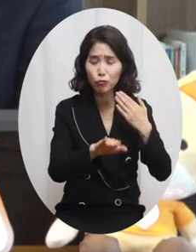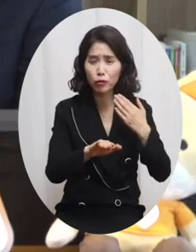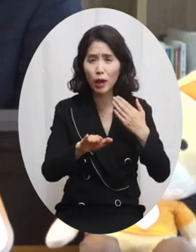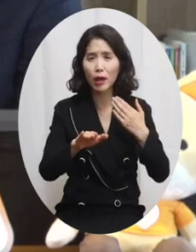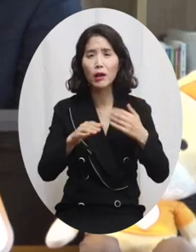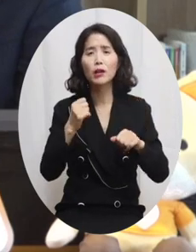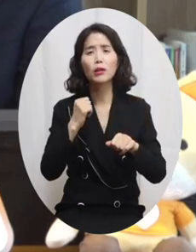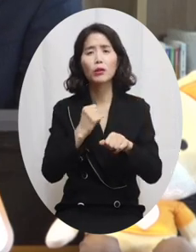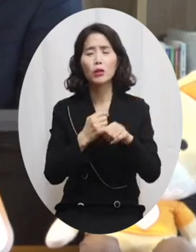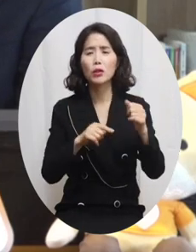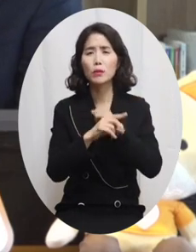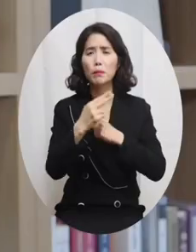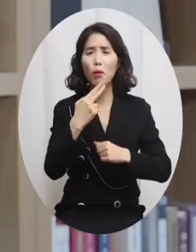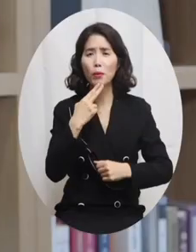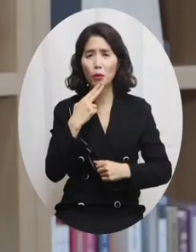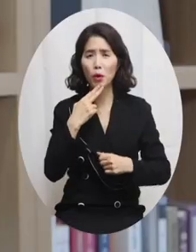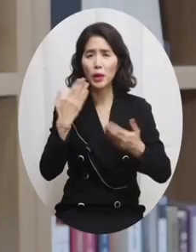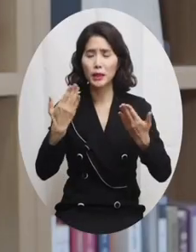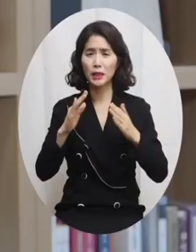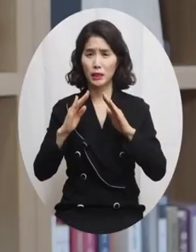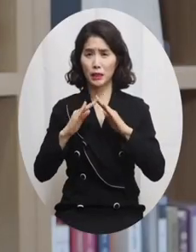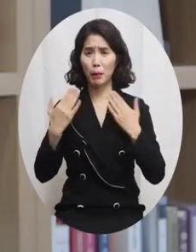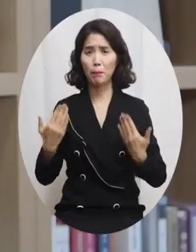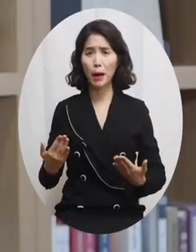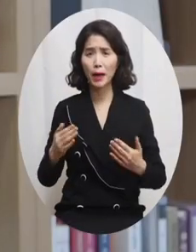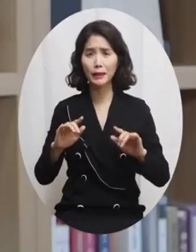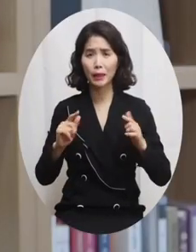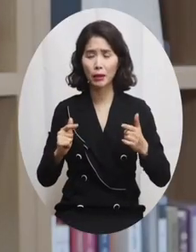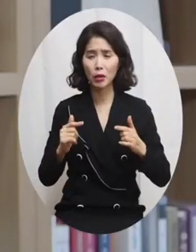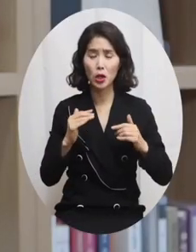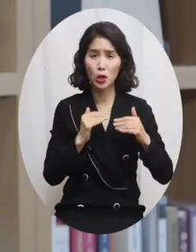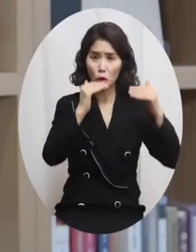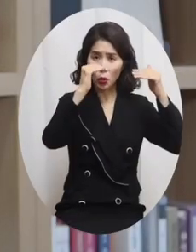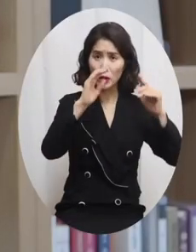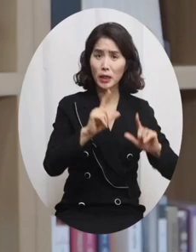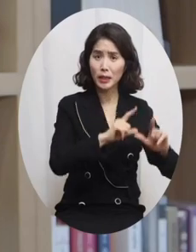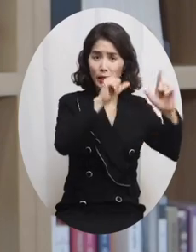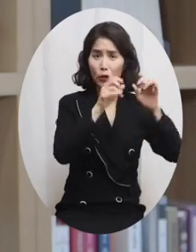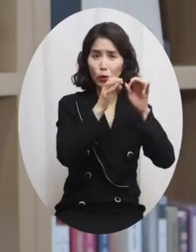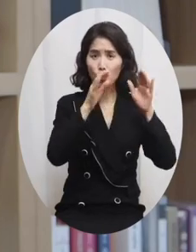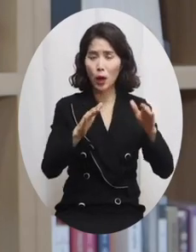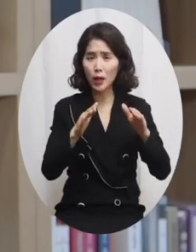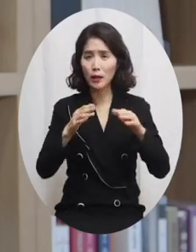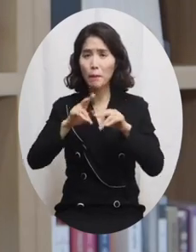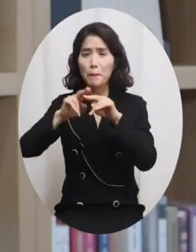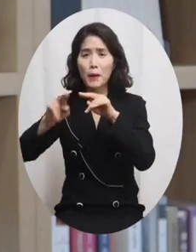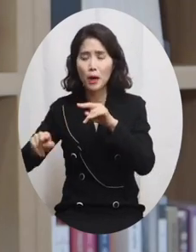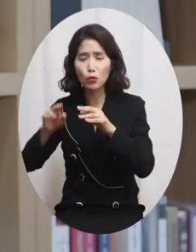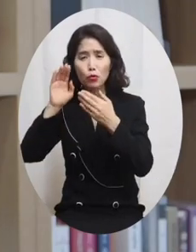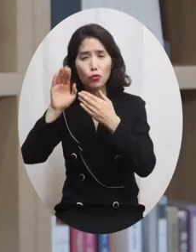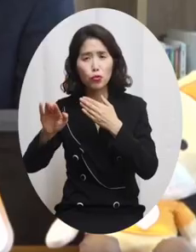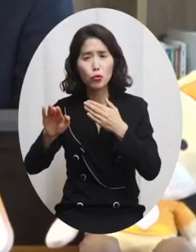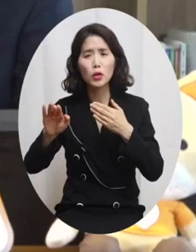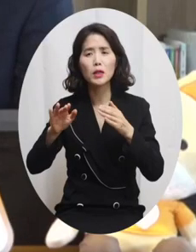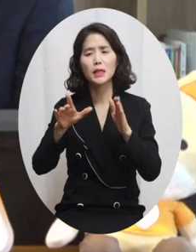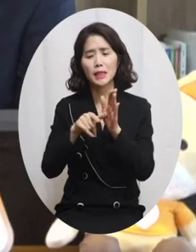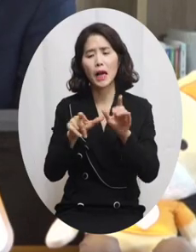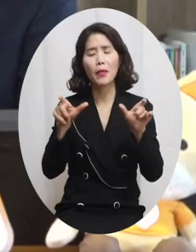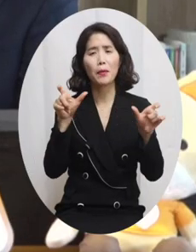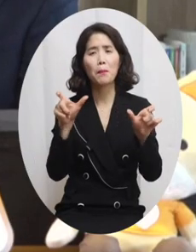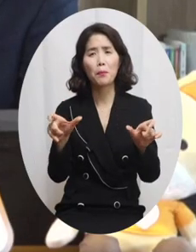예, 의미가 없었어요. 예. 그래서 정년 성인에서 사시는 기간하고 정년하고 사시는 기간이 똑같습니다. 그래서